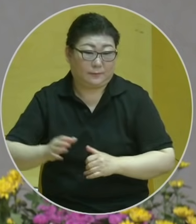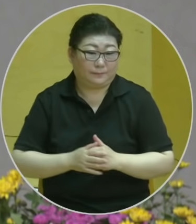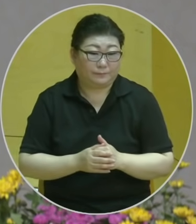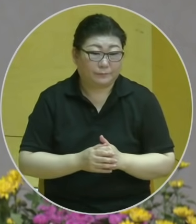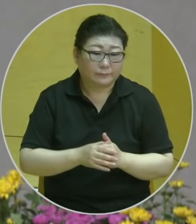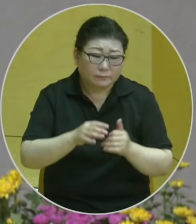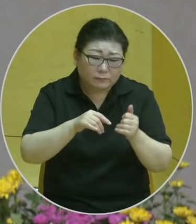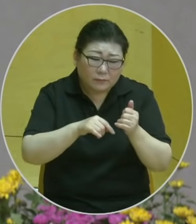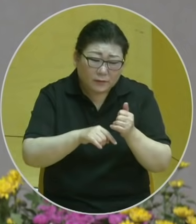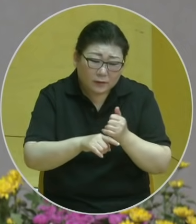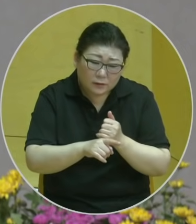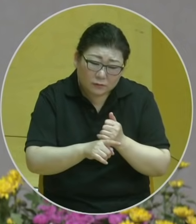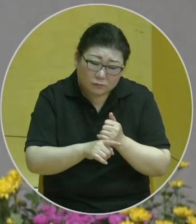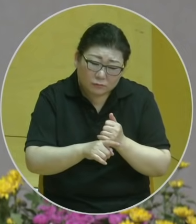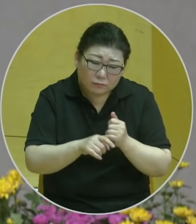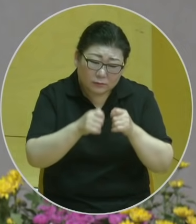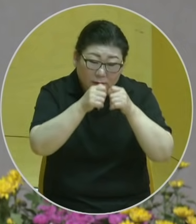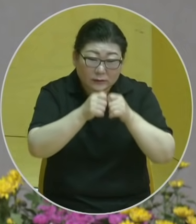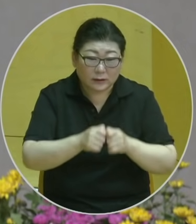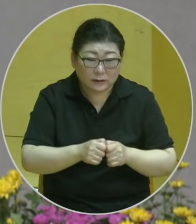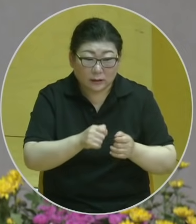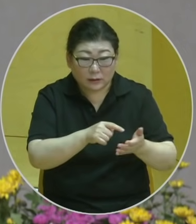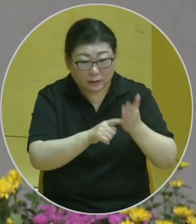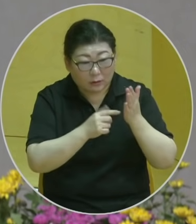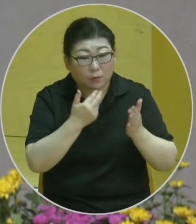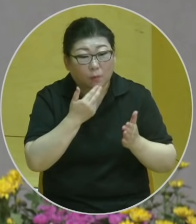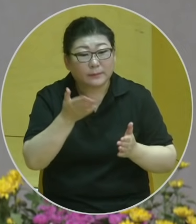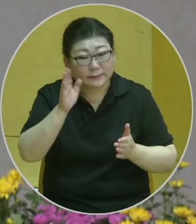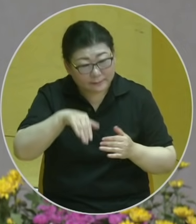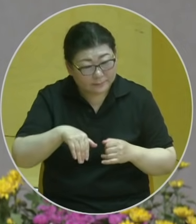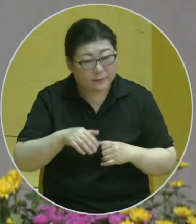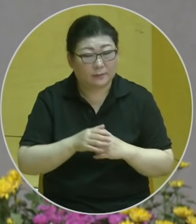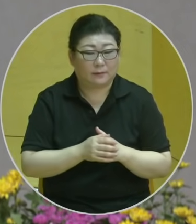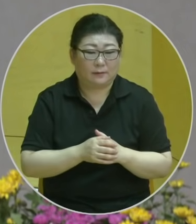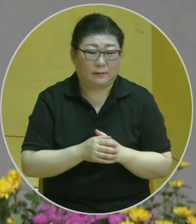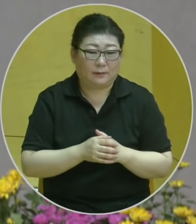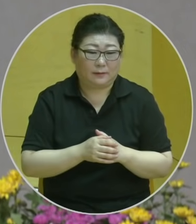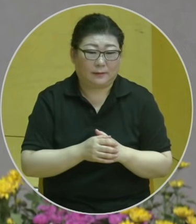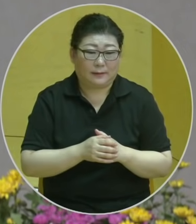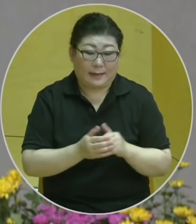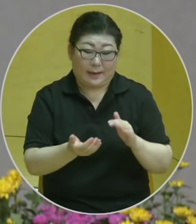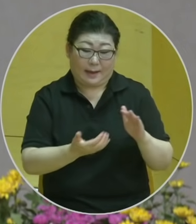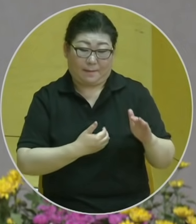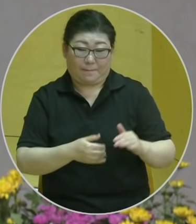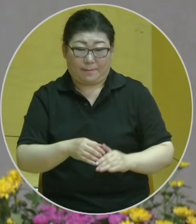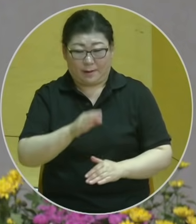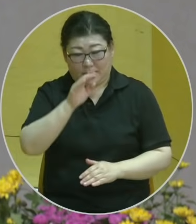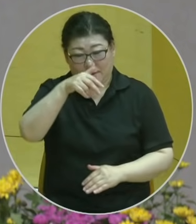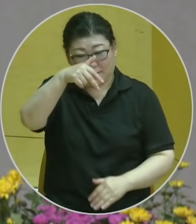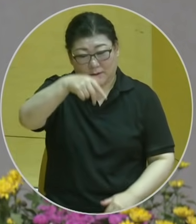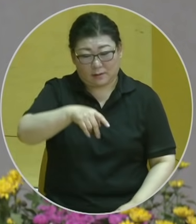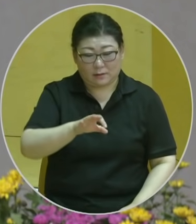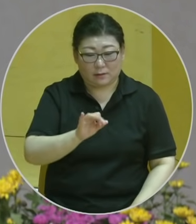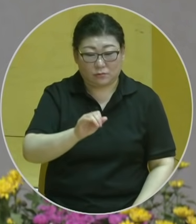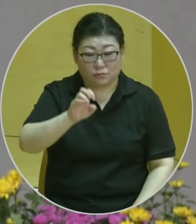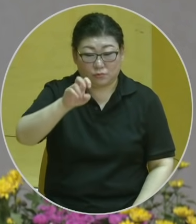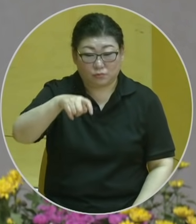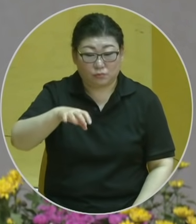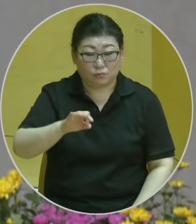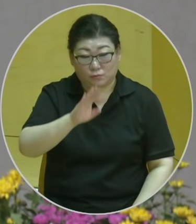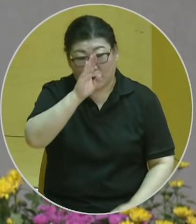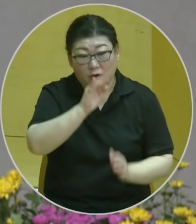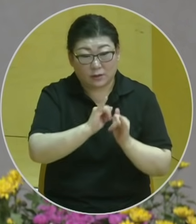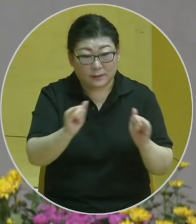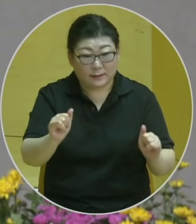그러나 앞뒤에 있는 내용으로 볼 때에 아마 앞에 중풍병자가 그 중풍병이 났고 그리고